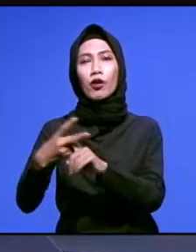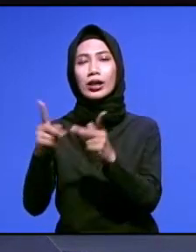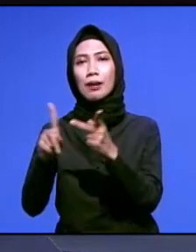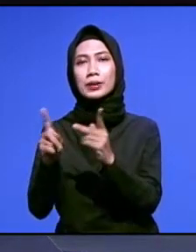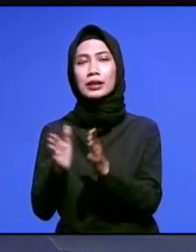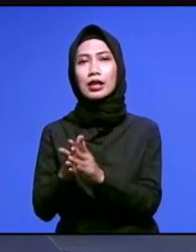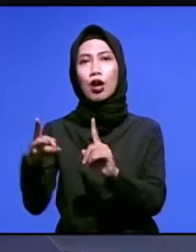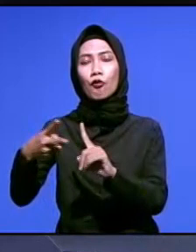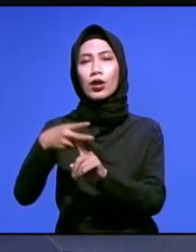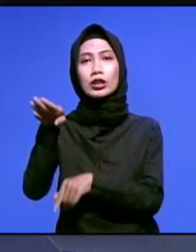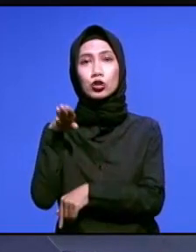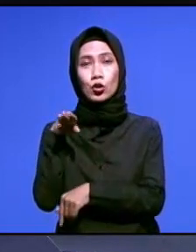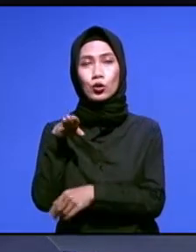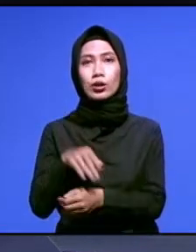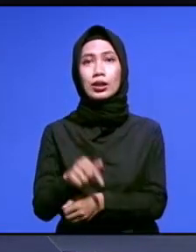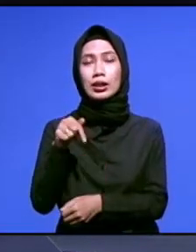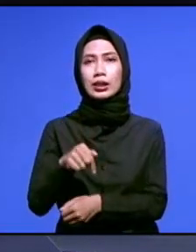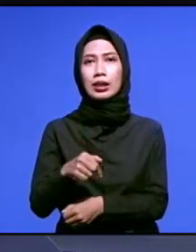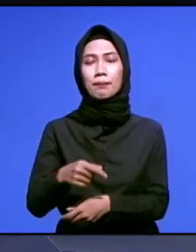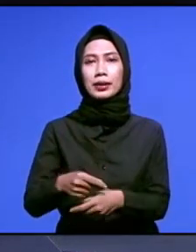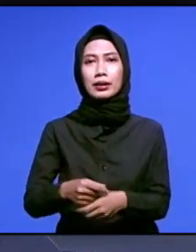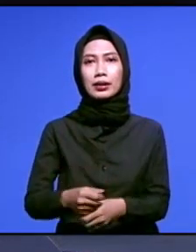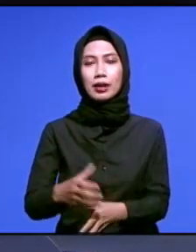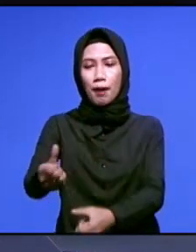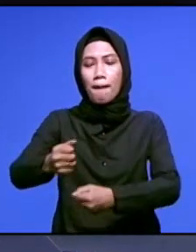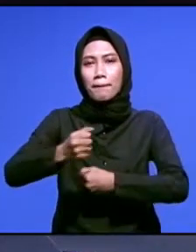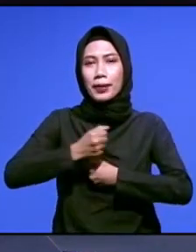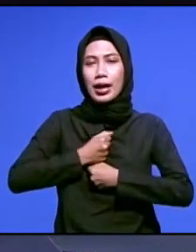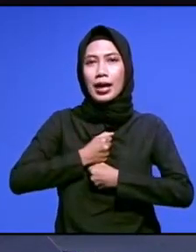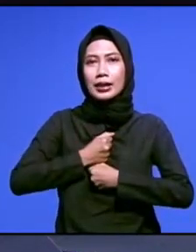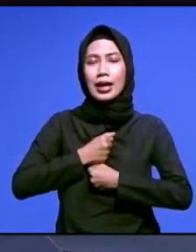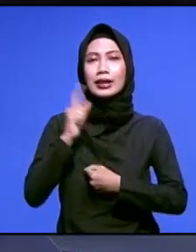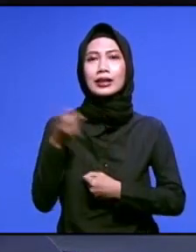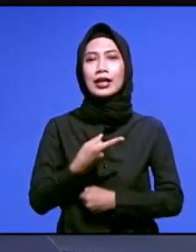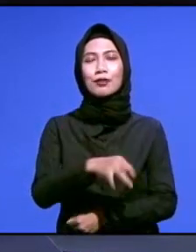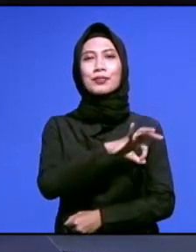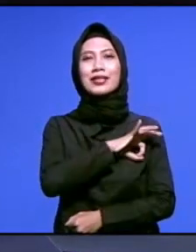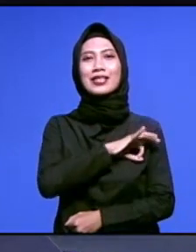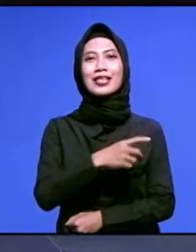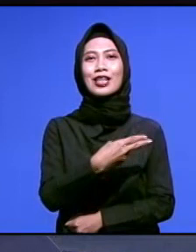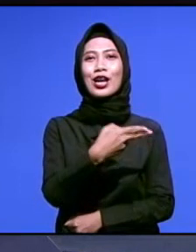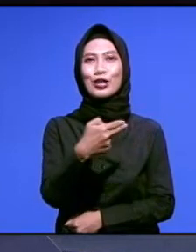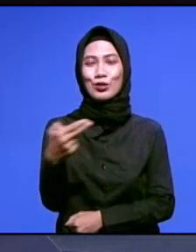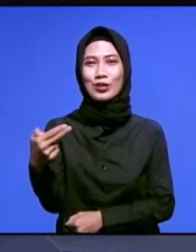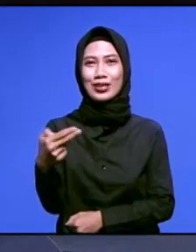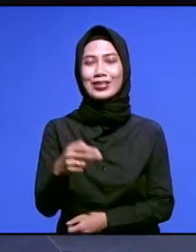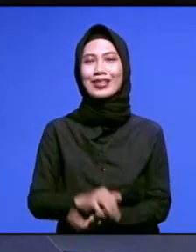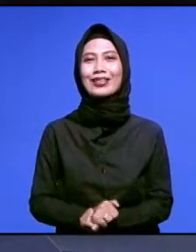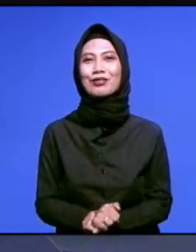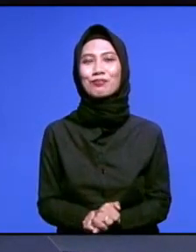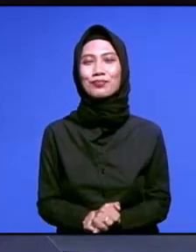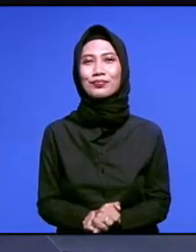dan Fadlizon, mendapat anugerah tanda kehormatan Bintang Nararya dari Presiden Republik Indonesia di Istana